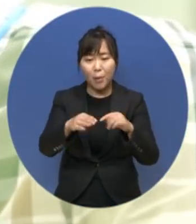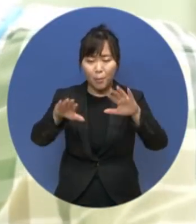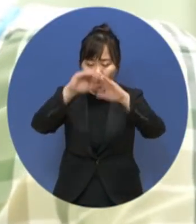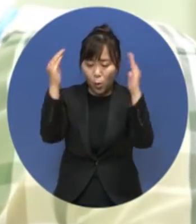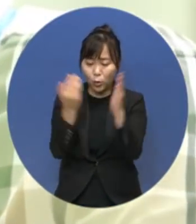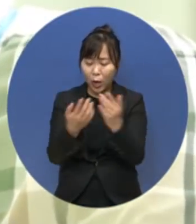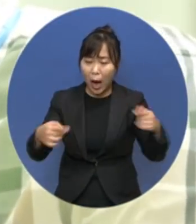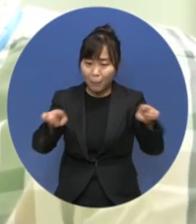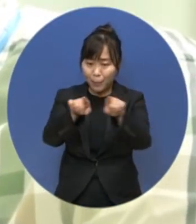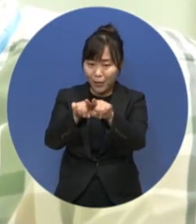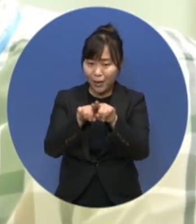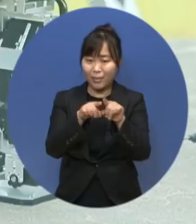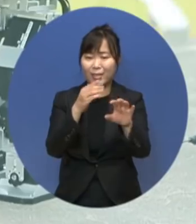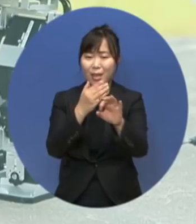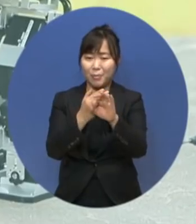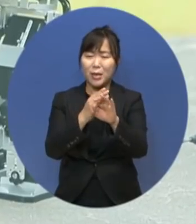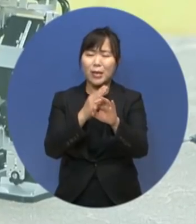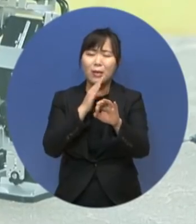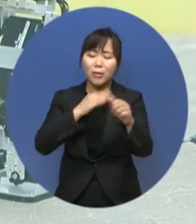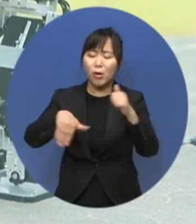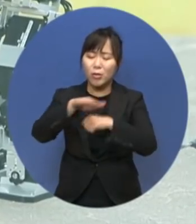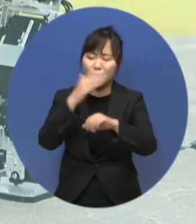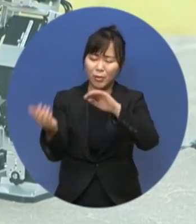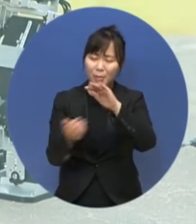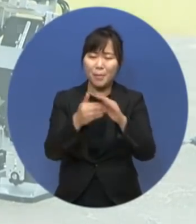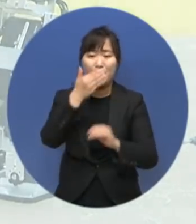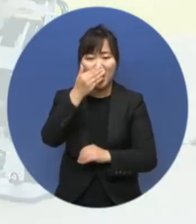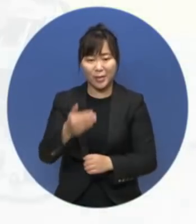모두가 함께 꿈꾼다면 현실이 됩니다.